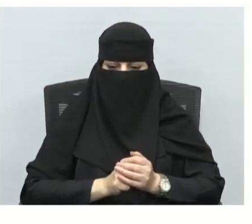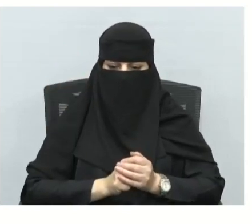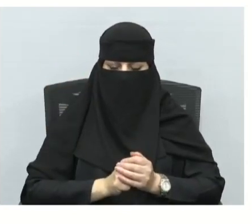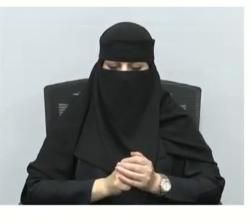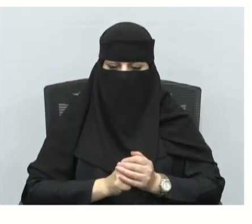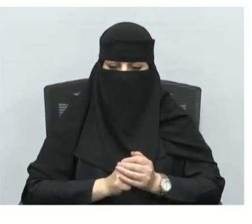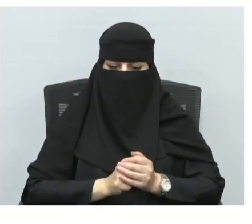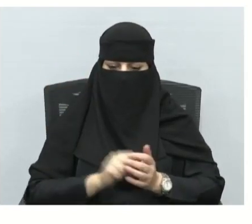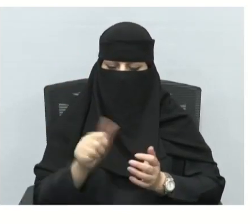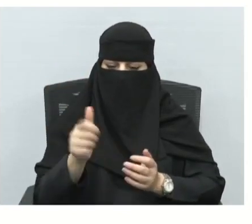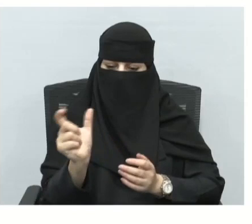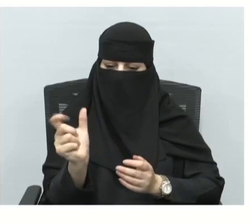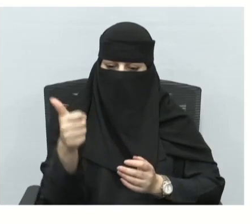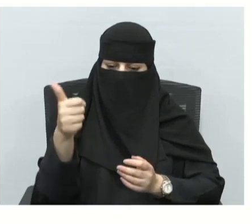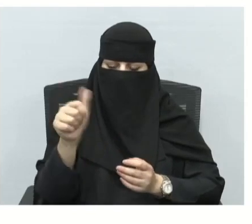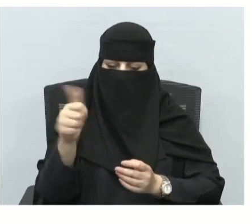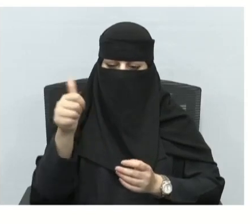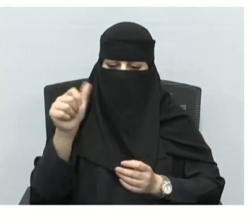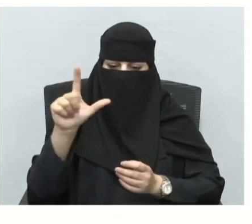نوره انا